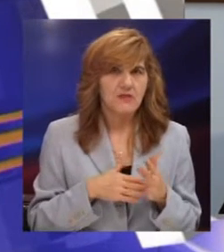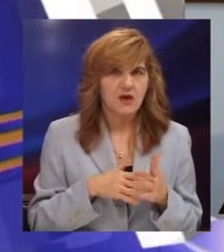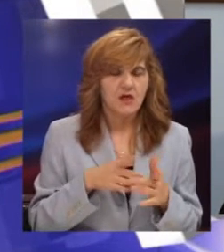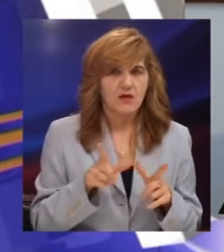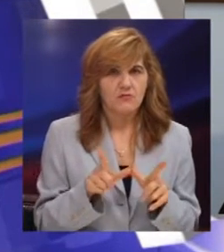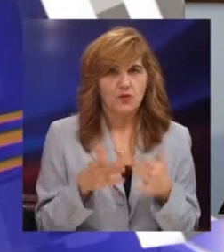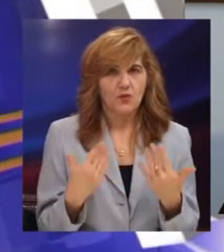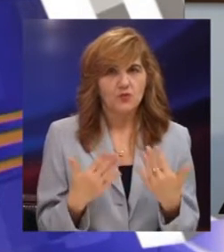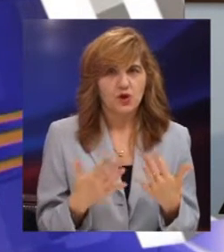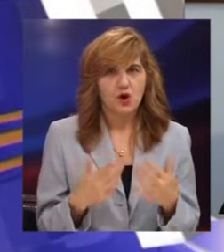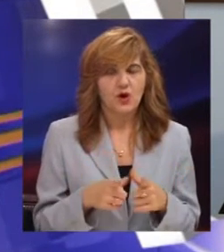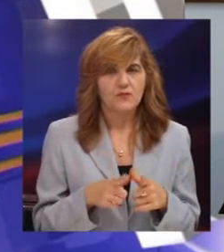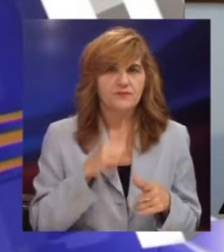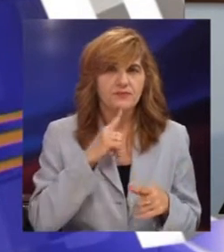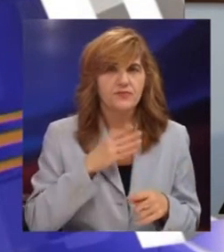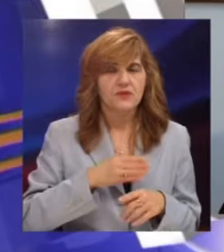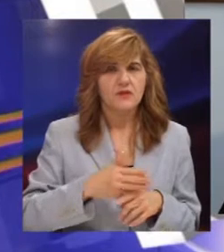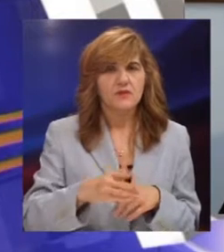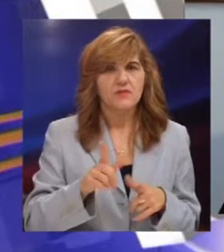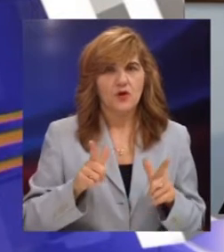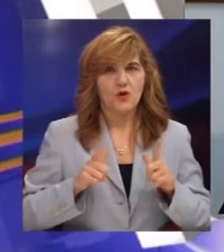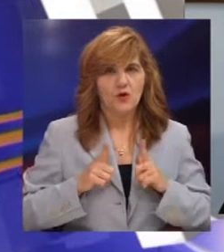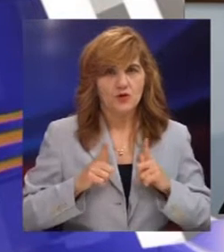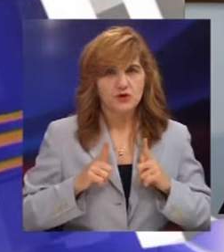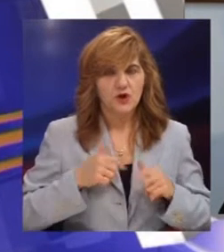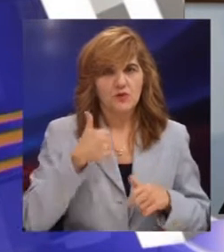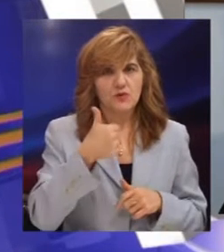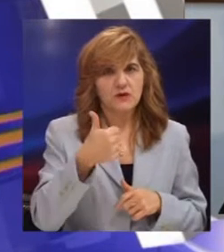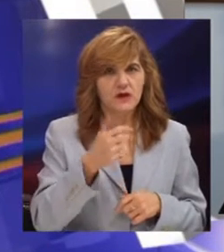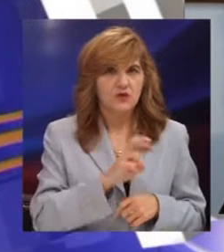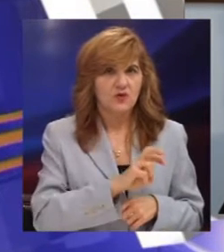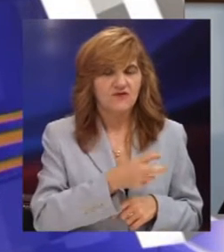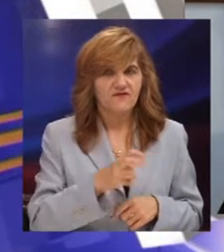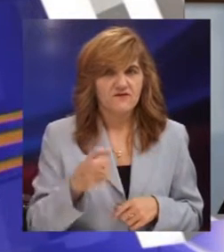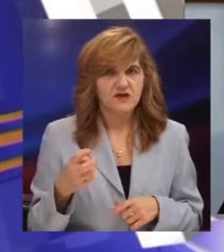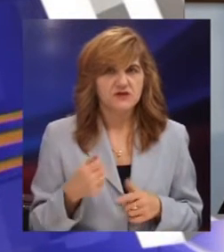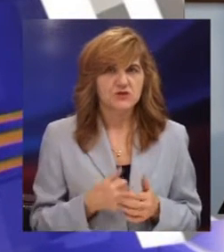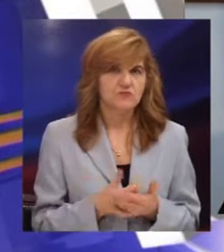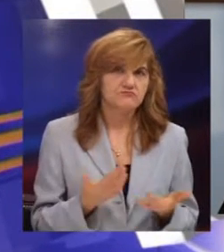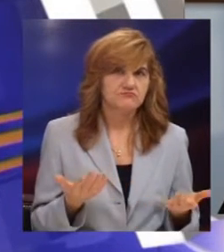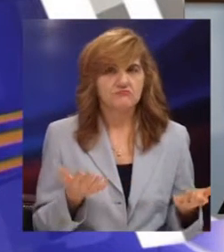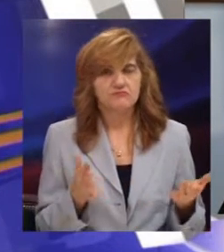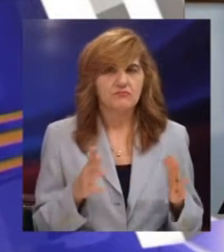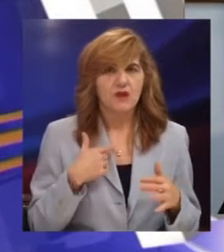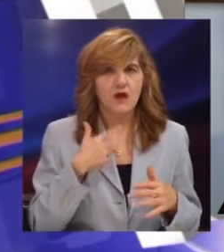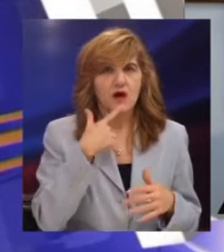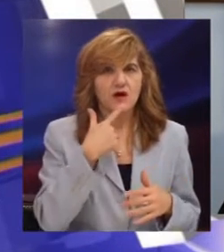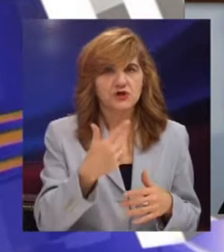biti vrlo uskoro, koji bi trebali biti frekventni i očekujemo jednu vrstu, tako da kažem,